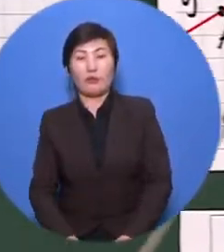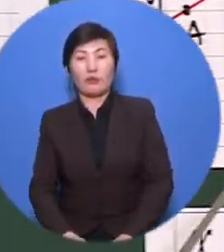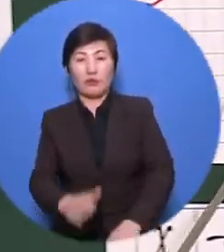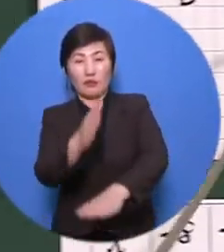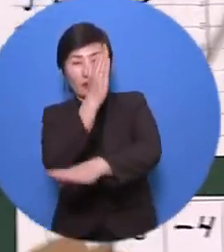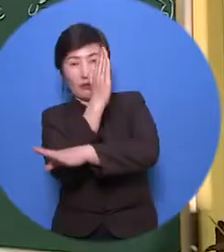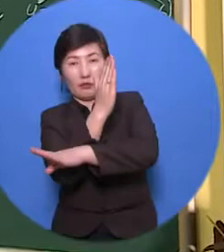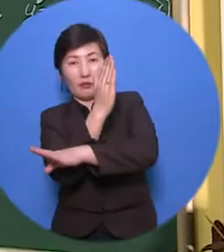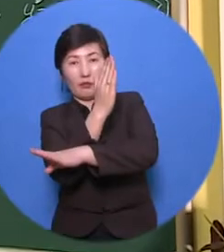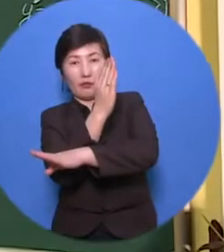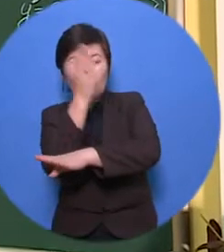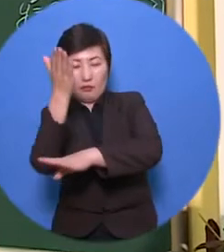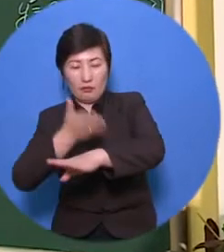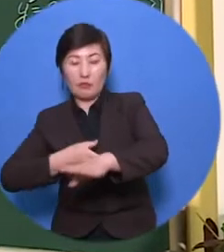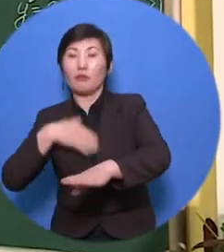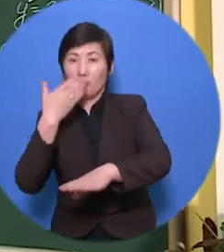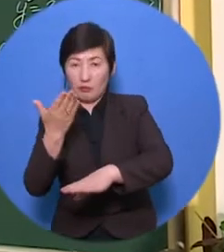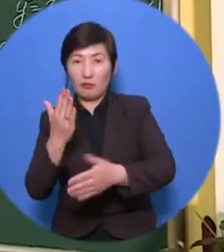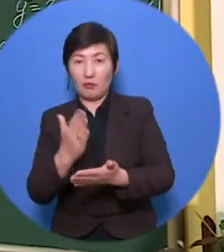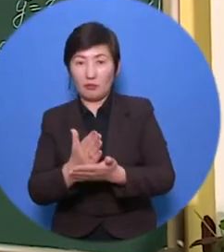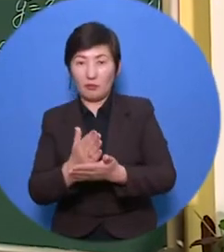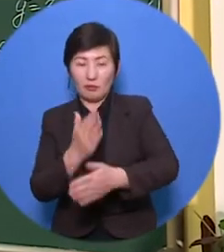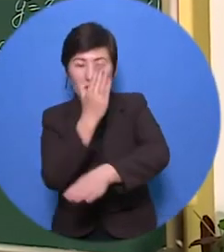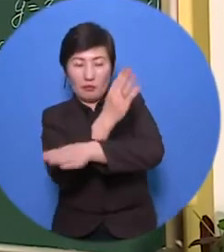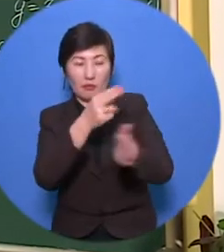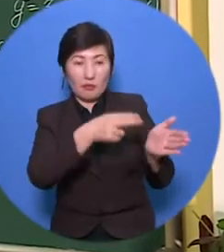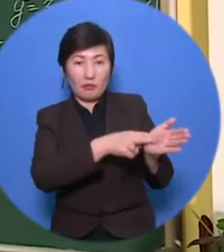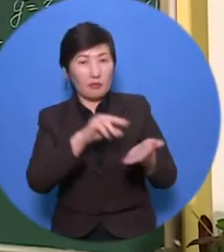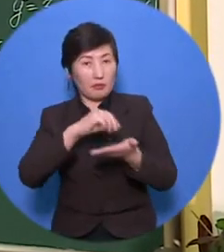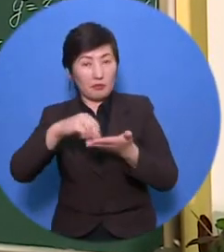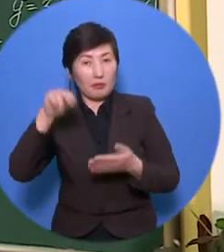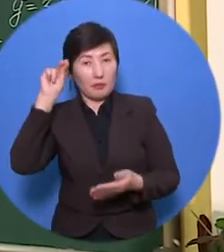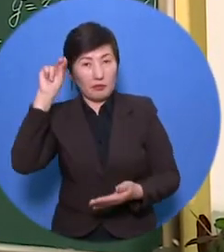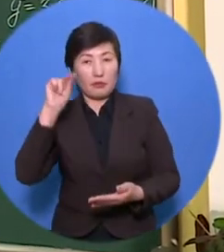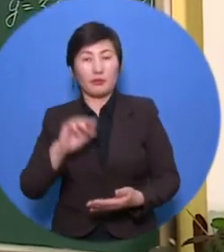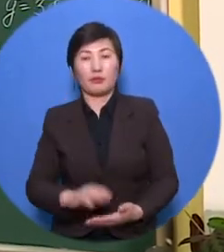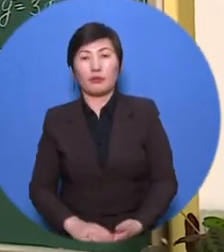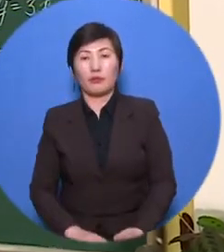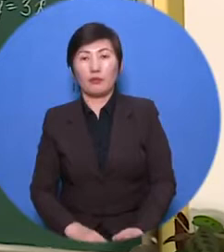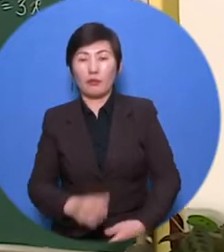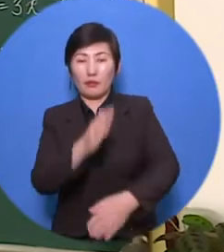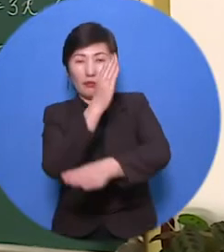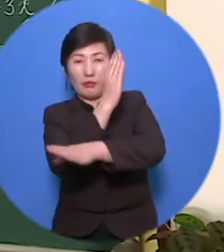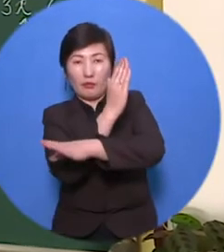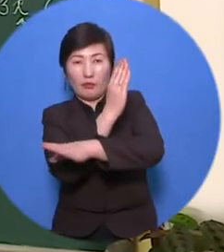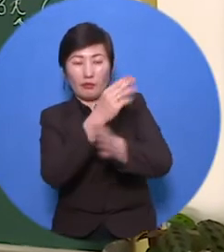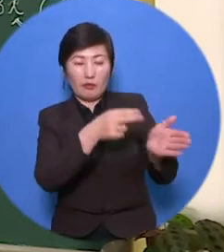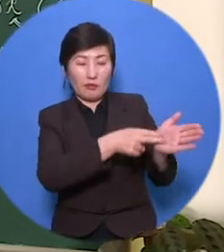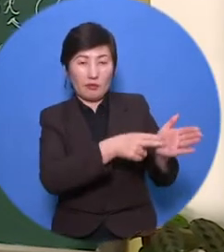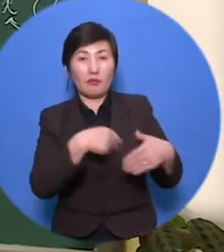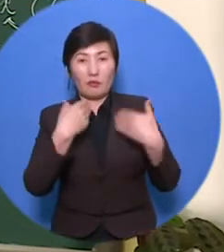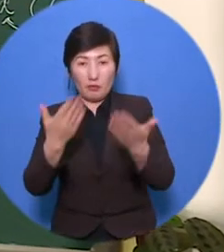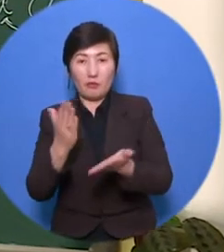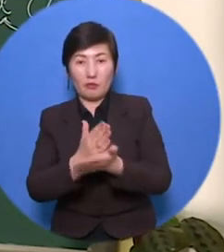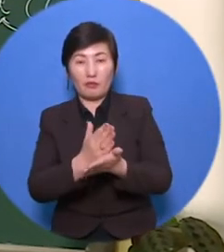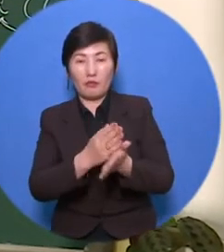координатын систем шулуун өгдсөн байхад тэгштгэлийг нь бичиж сурлаа. Мөн шулуун тэгштгэлээрээ өгдсөн байхад